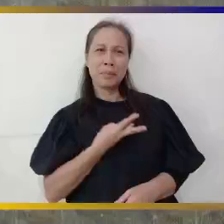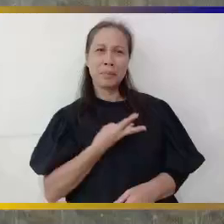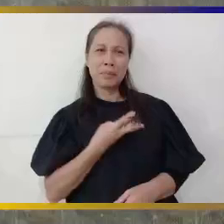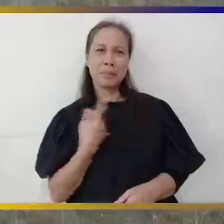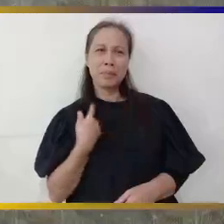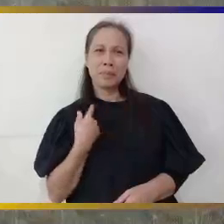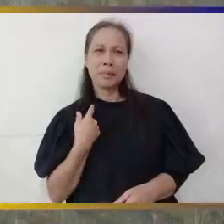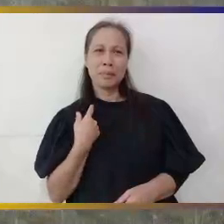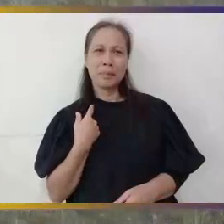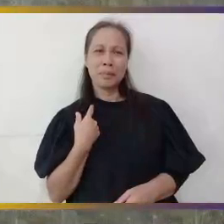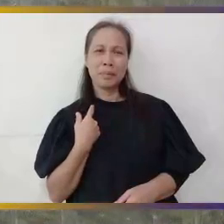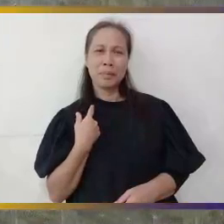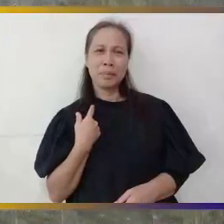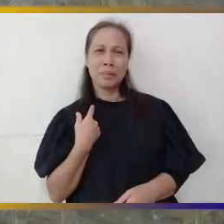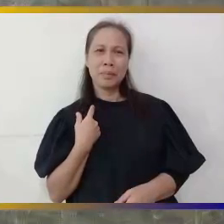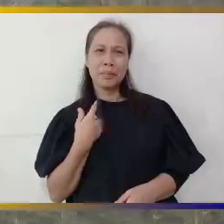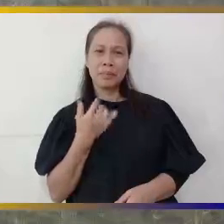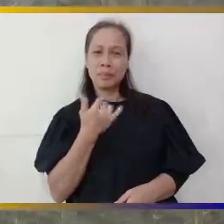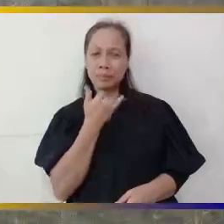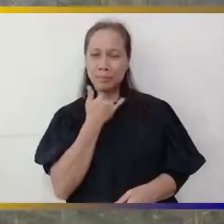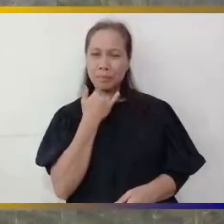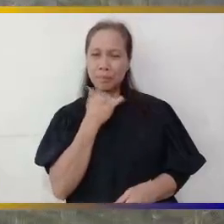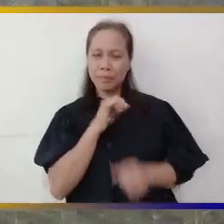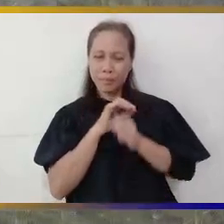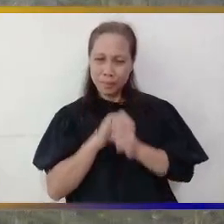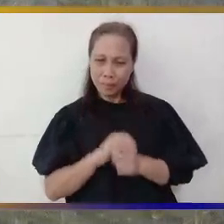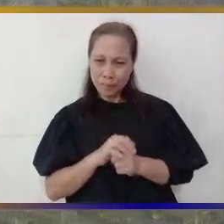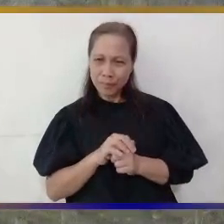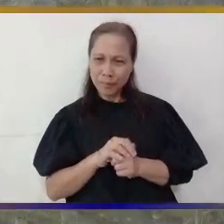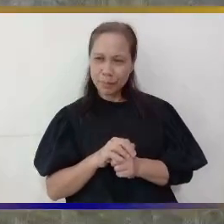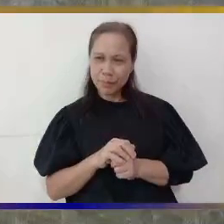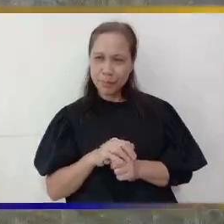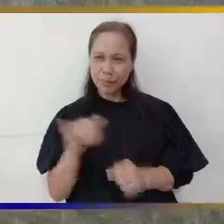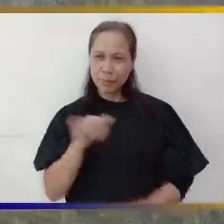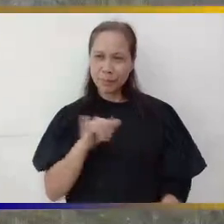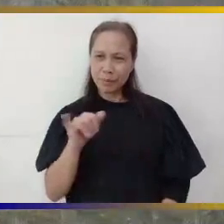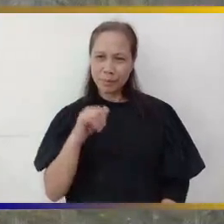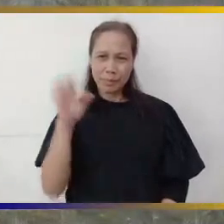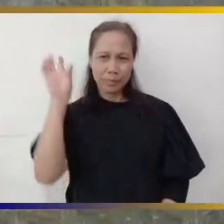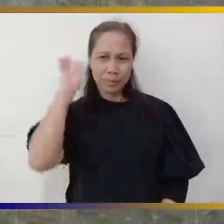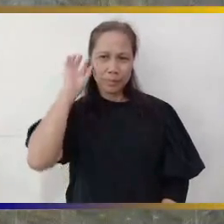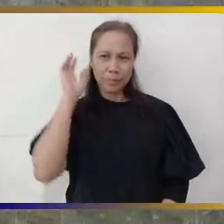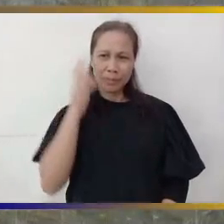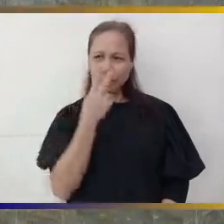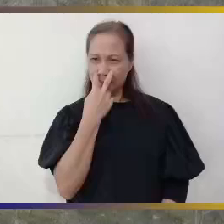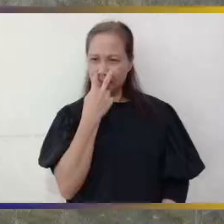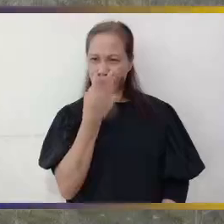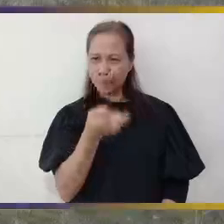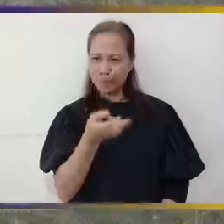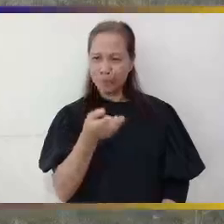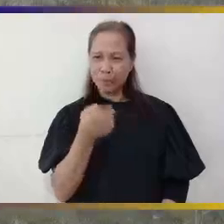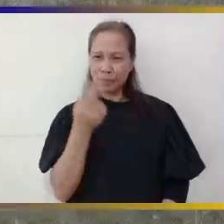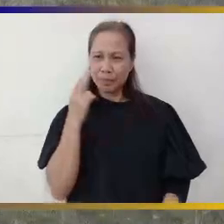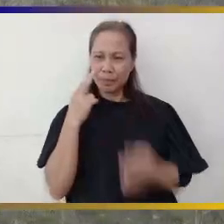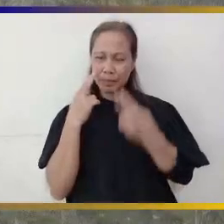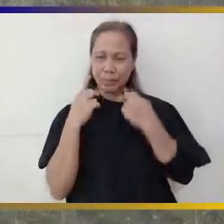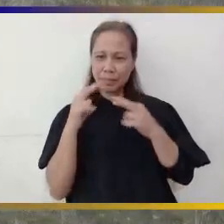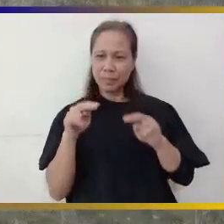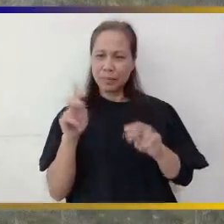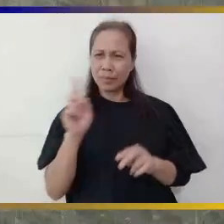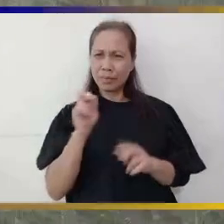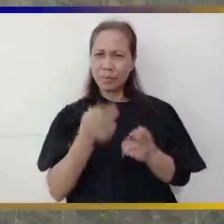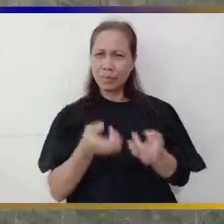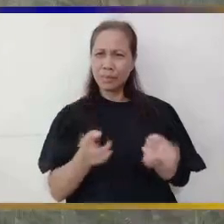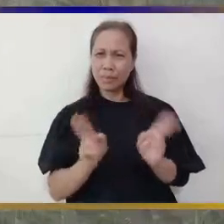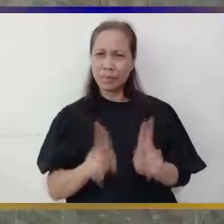nangyayari ganon Kat ng mga nababalitaan nating ganyan bakit ganon nangyayari because they